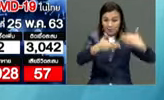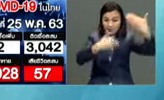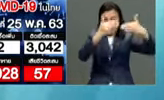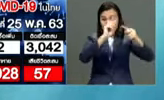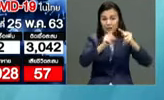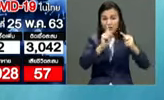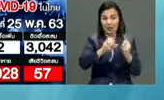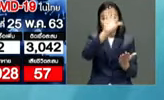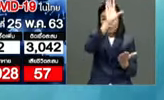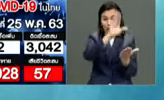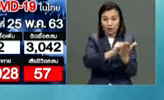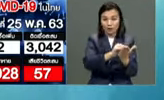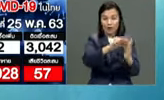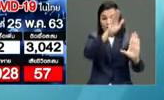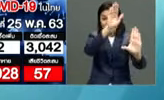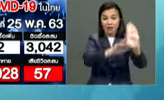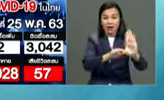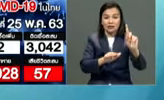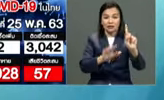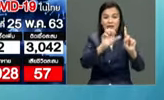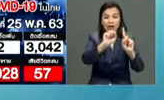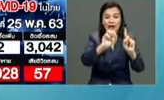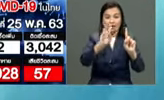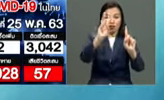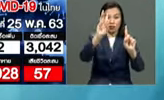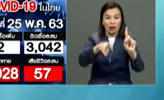แจ้งความได้เลยนะครับไม่สามารถจะทำได้นะครับเงินทองต่างๆเป็นงบประมาณของรัฐทั้งสิ้นเพราะฉะนั้นเราจะดูแลกันอย่างดีนะครับไปดูในเรื่องของการใช้แอปทันโทษไม่เรียกแก๊ปนะครับเราเรียกว่าผัดฟอร์มไทยชนะนะครับเมื่อวานนี้นะครับมียอดสะสมมานะครับมีจำนวนของร้านค้ากิจกรรมกิจการที่ลงทะเบียนนะครับ1แสน